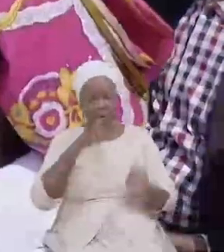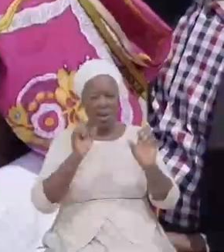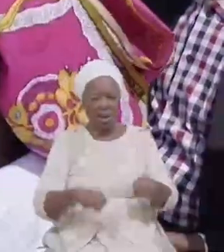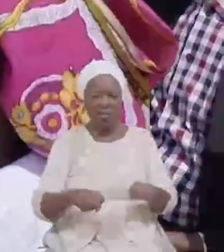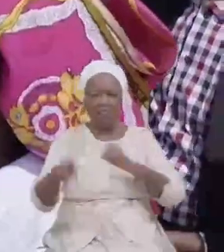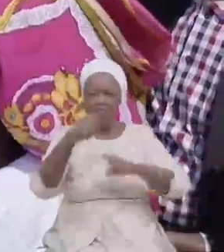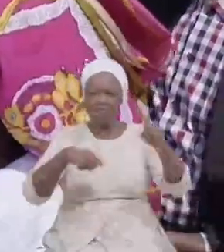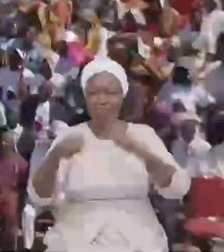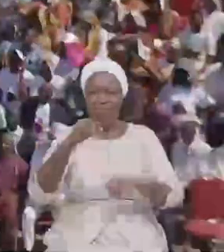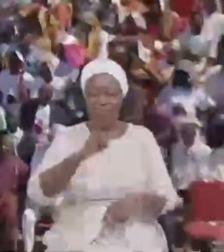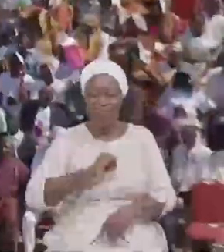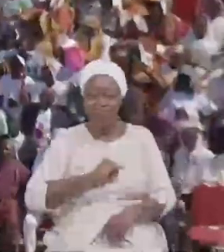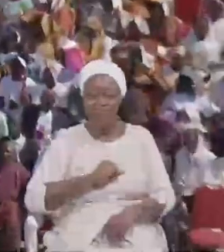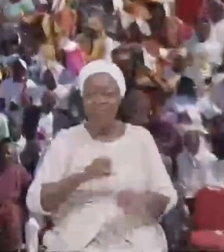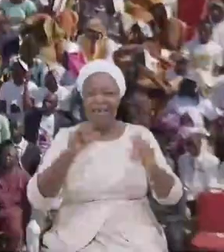peux.